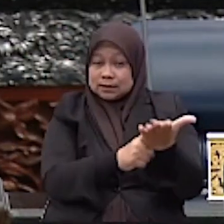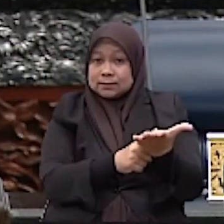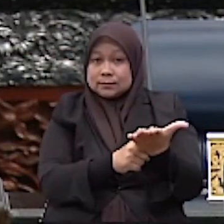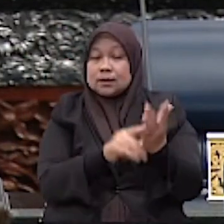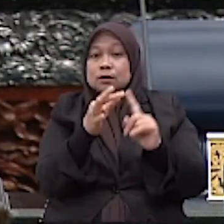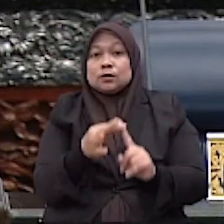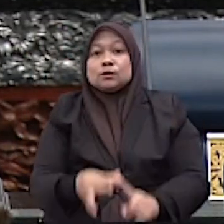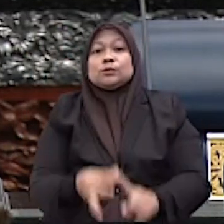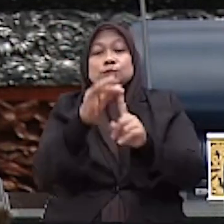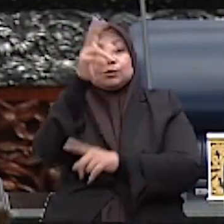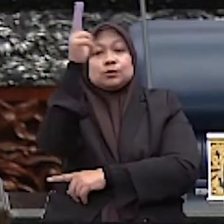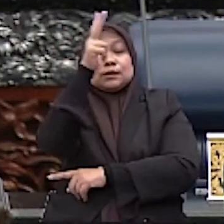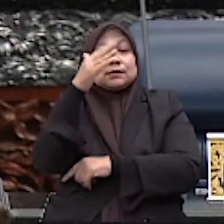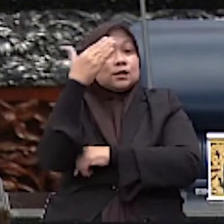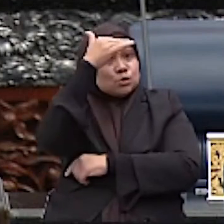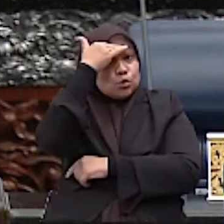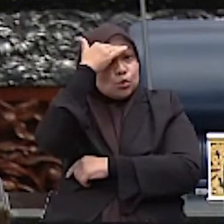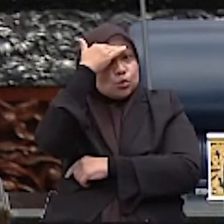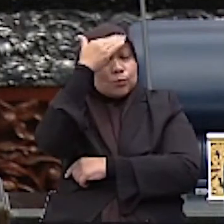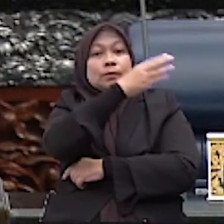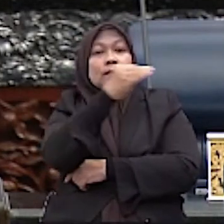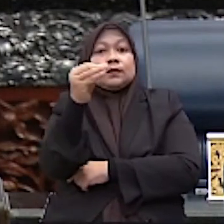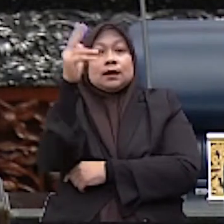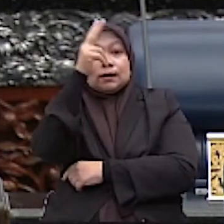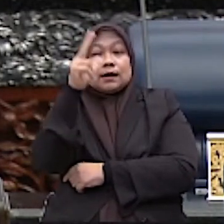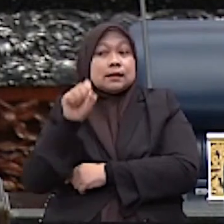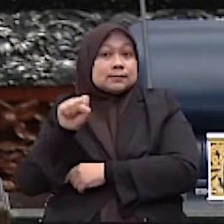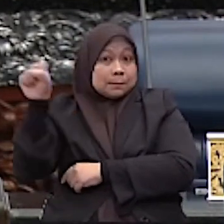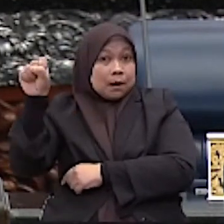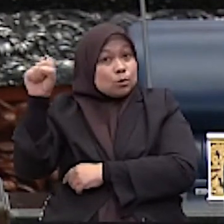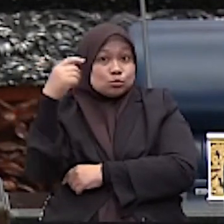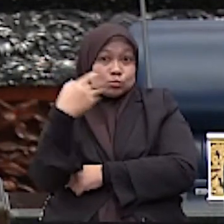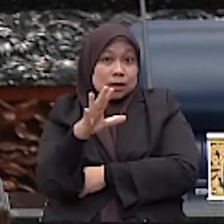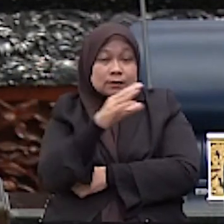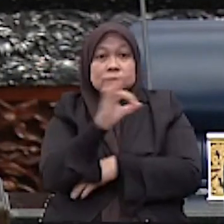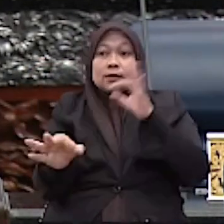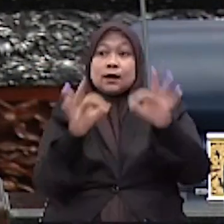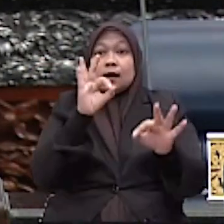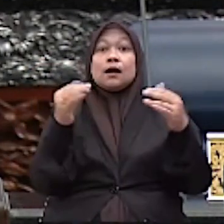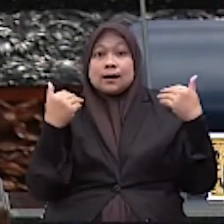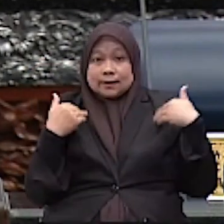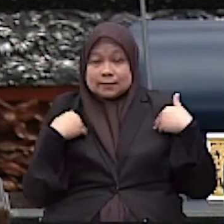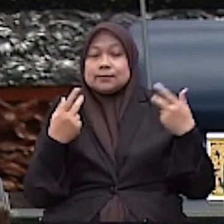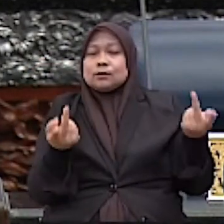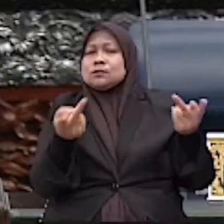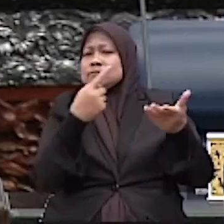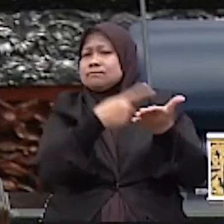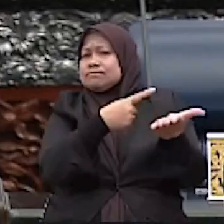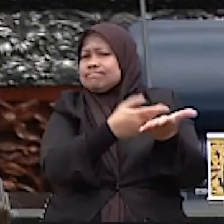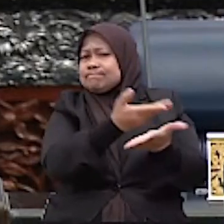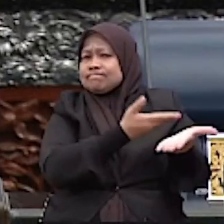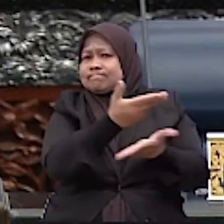khususnya kerajaan Negeri Joho dan kerajaan kisahbah dan jika ada konsultasi atau